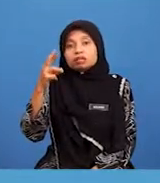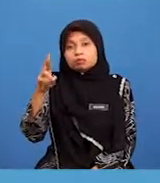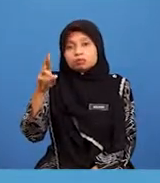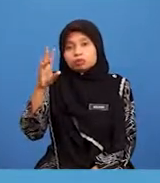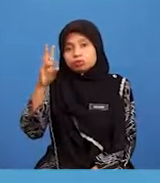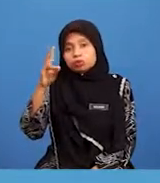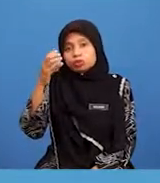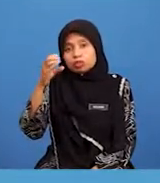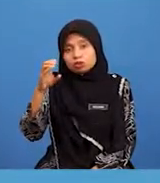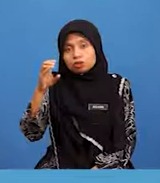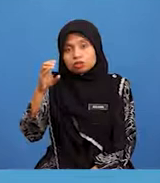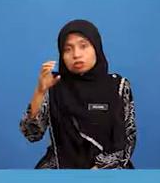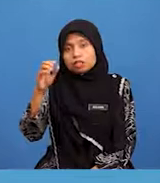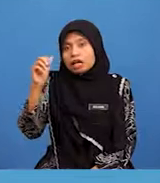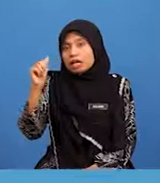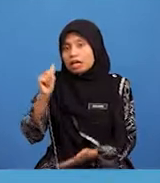RM6,700. Akaun belum terima